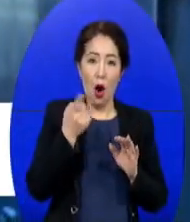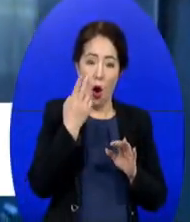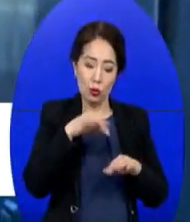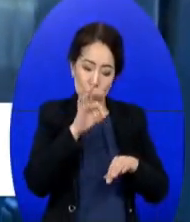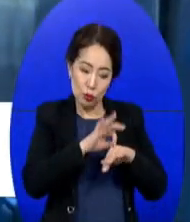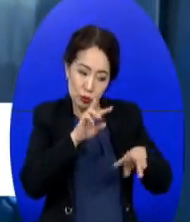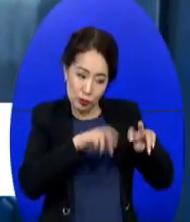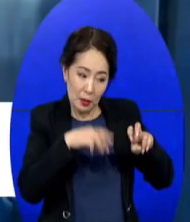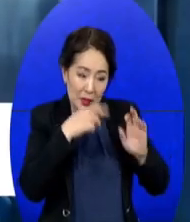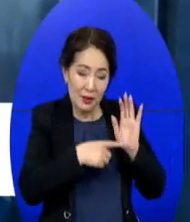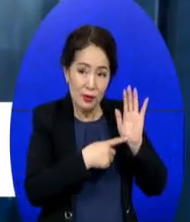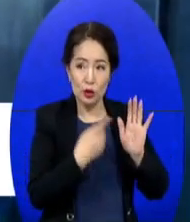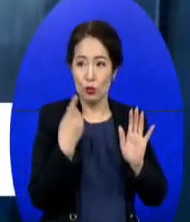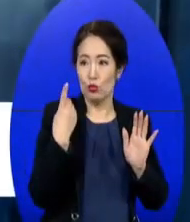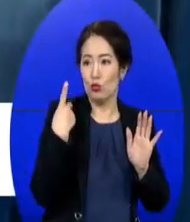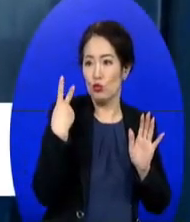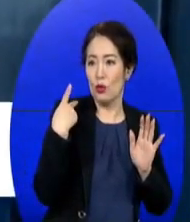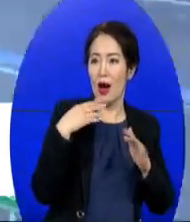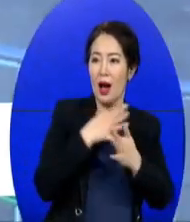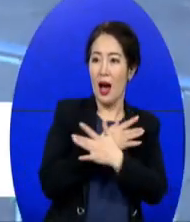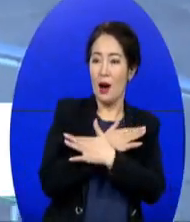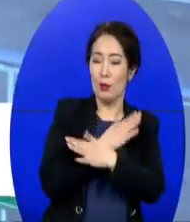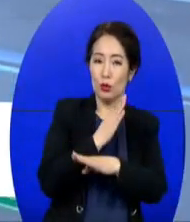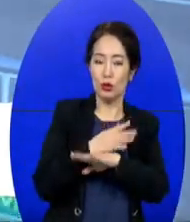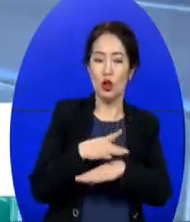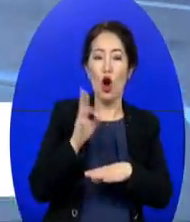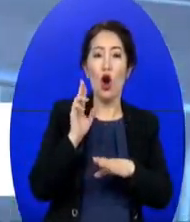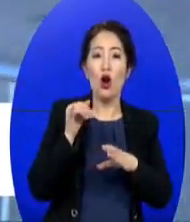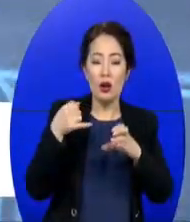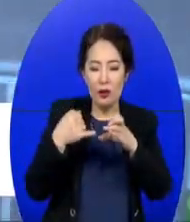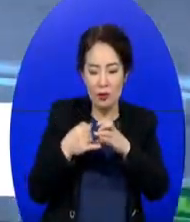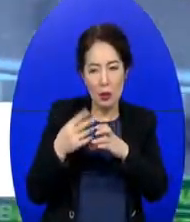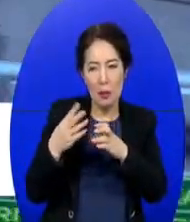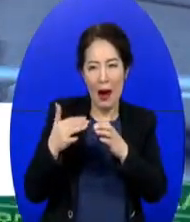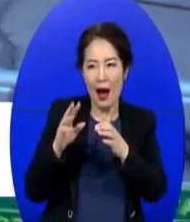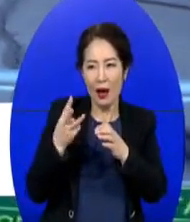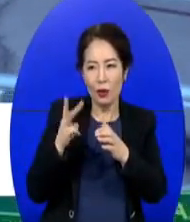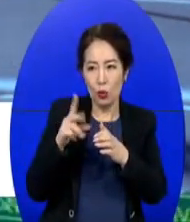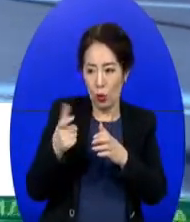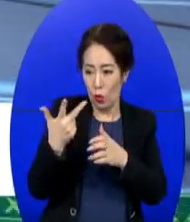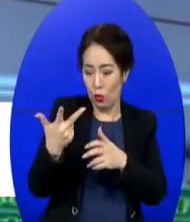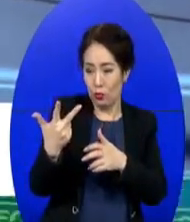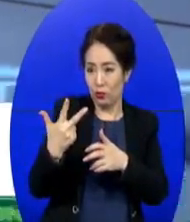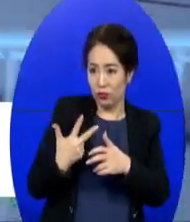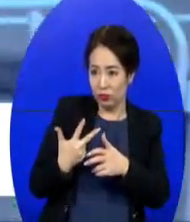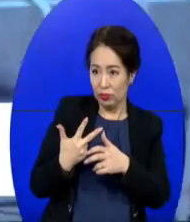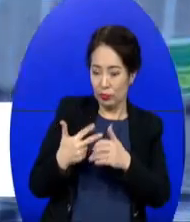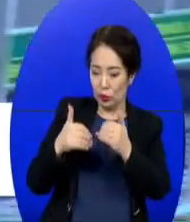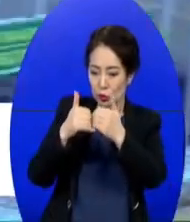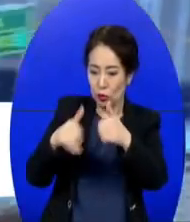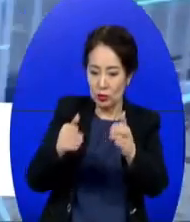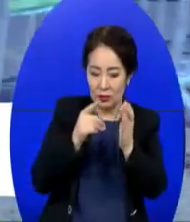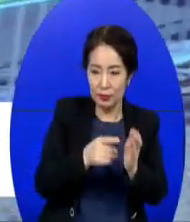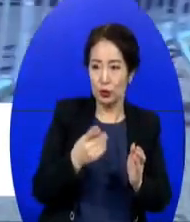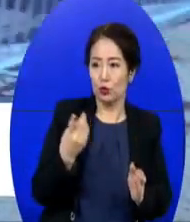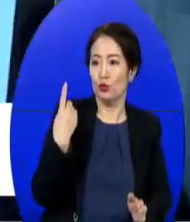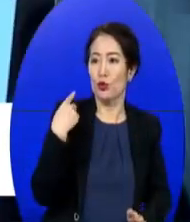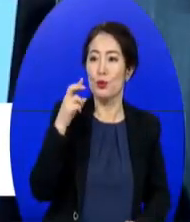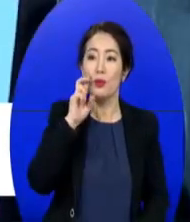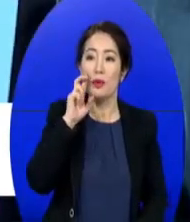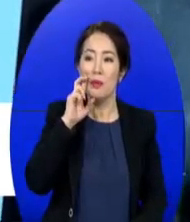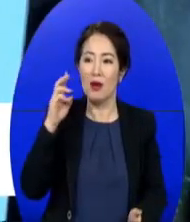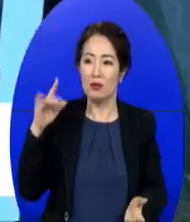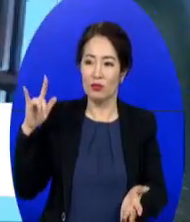өнгөрсөн амралтын өдрүүдэд коронавирусын сэжигтэй 3 тохиолдол бүртгэгдэж тусгаарлсан байна. Тухайлбал өнгөрсөн Бямгарагт Сөүл Улаанбаатарын онгоцоор